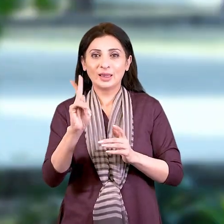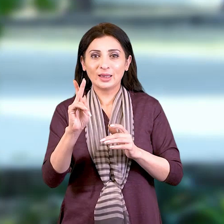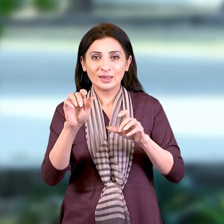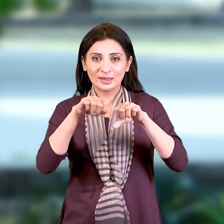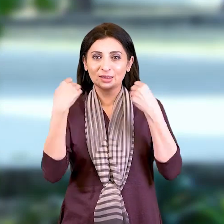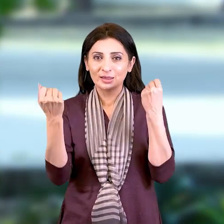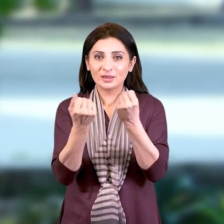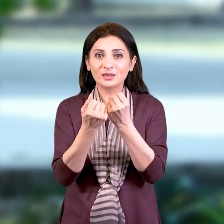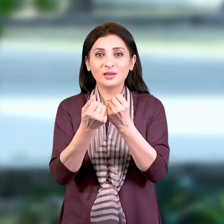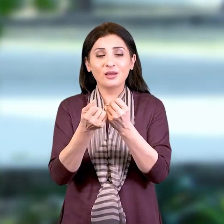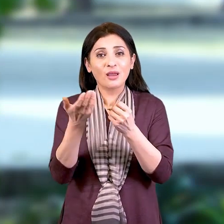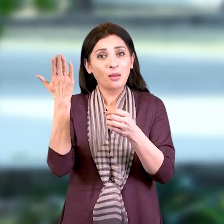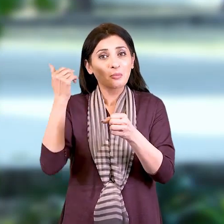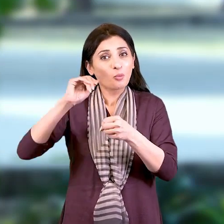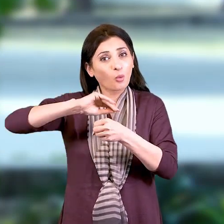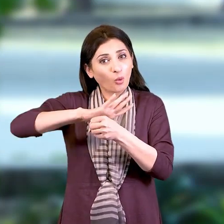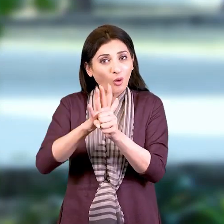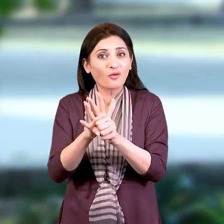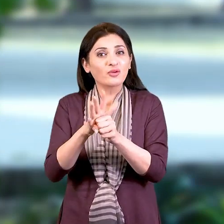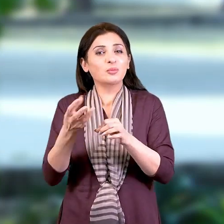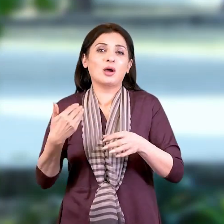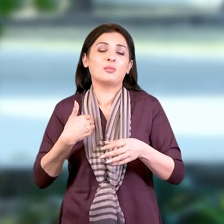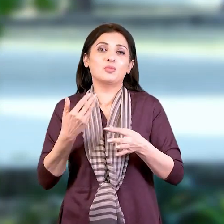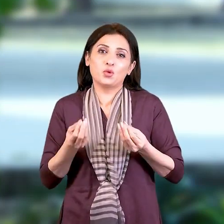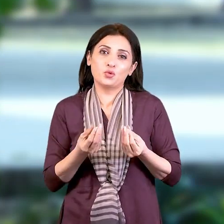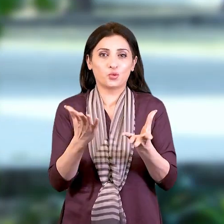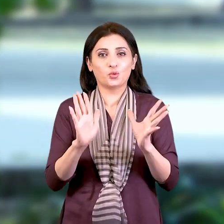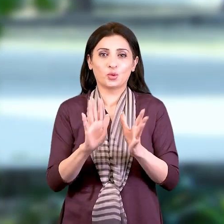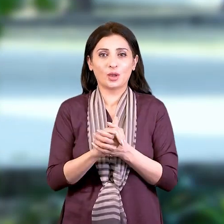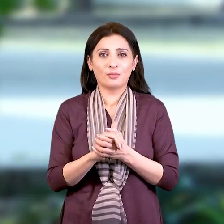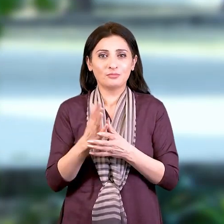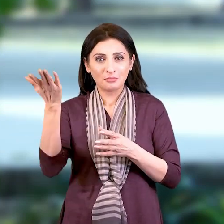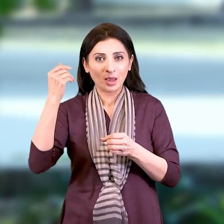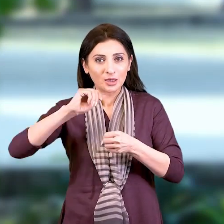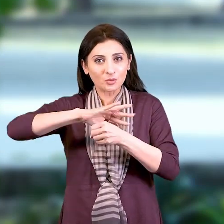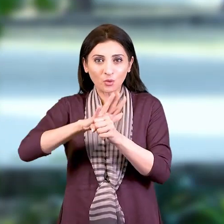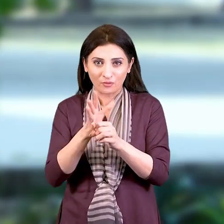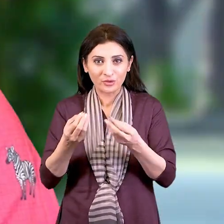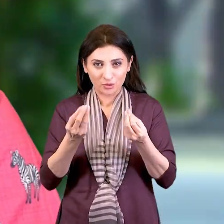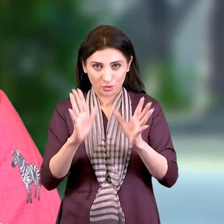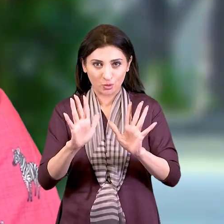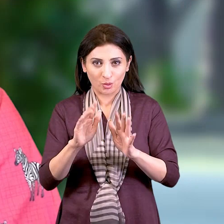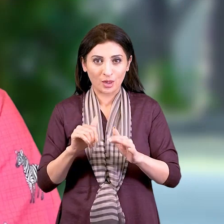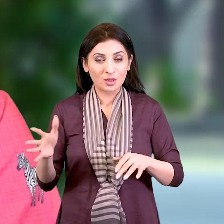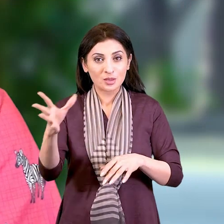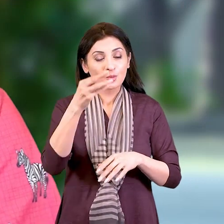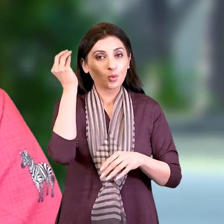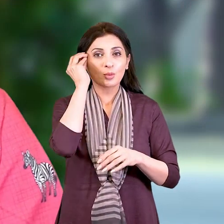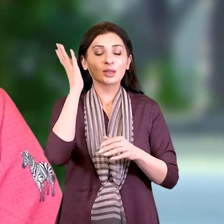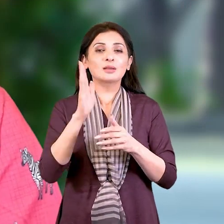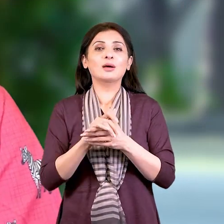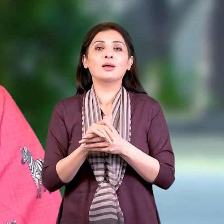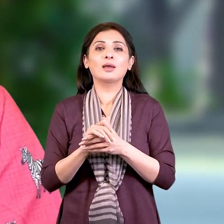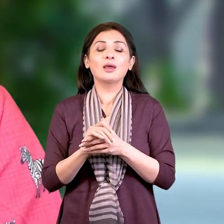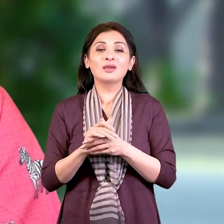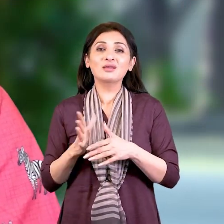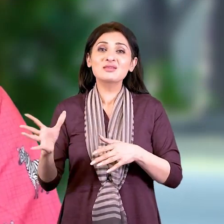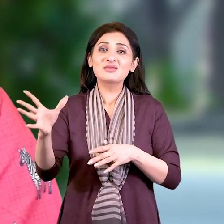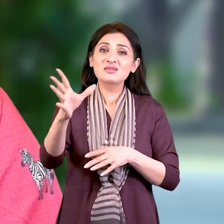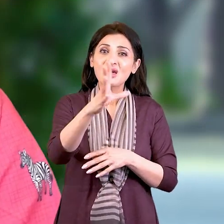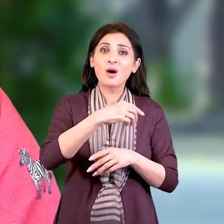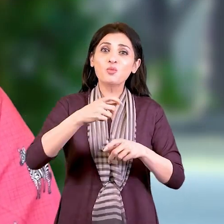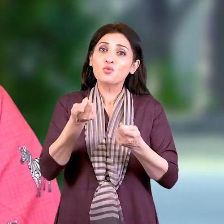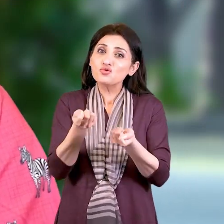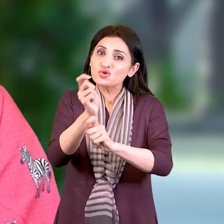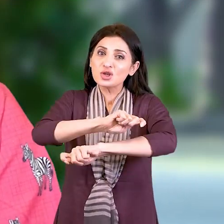basically a COVID baby. जब COVID हुआ तो हम सबको पता है कि the normal completely changed for us. It was the